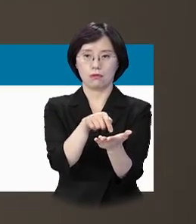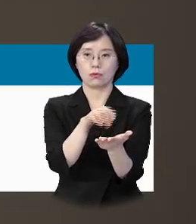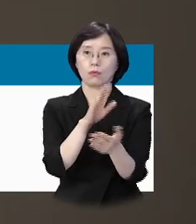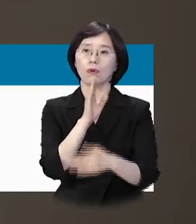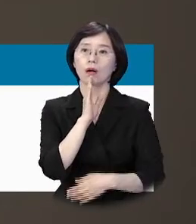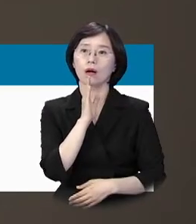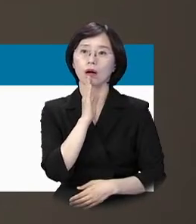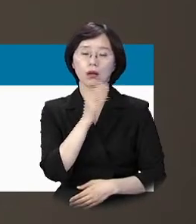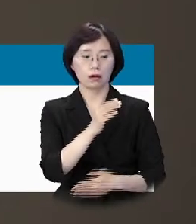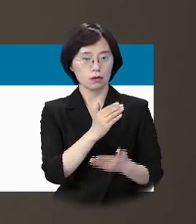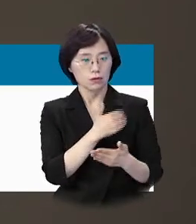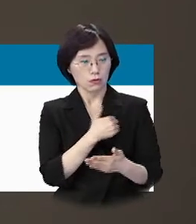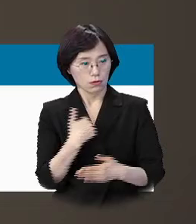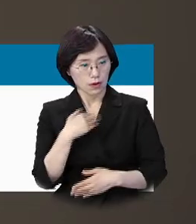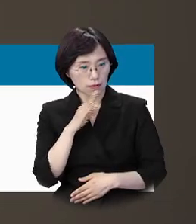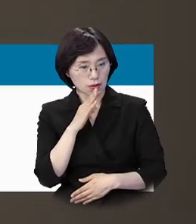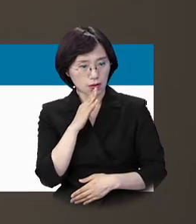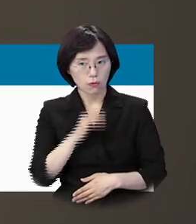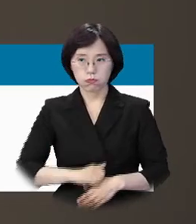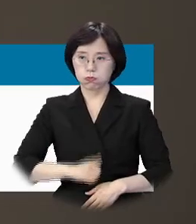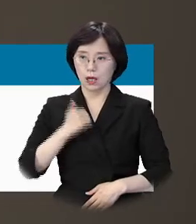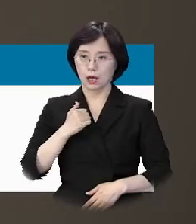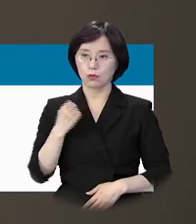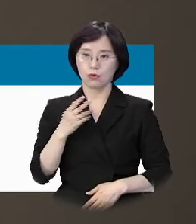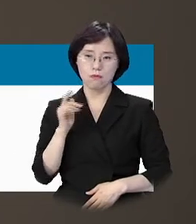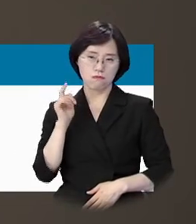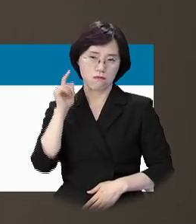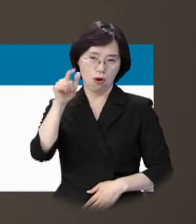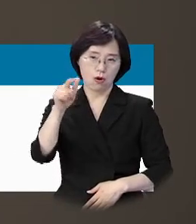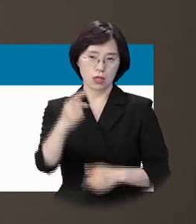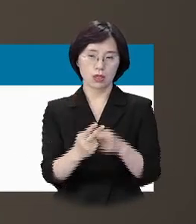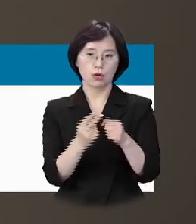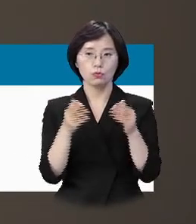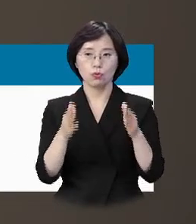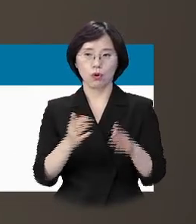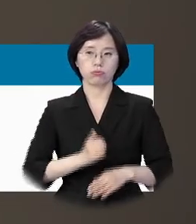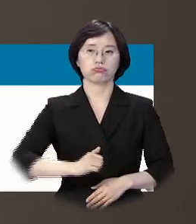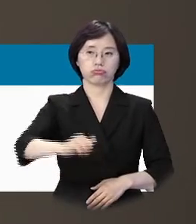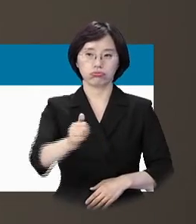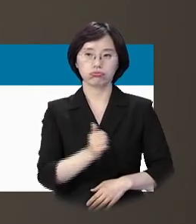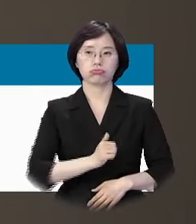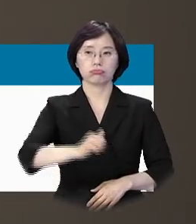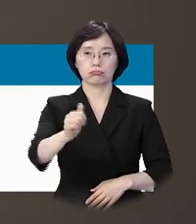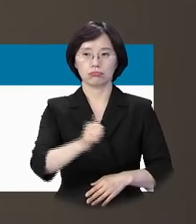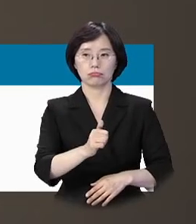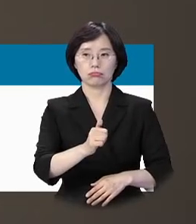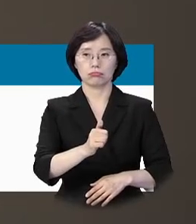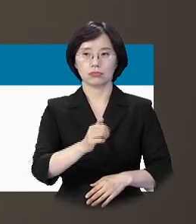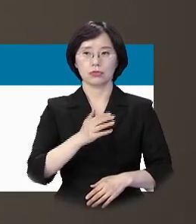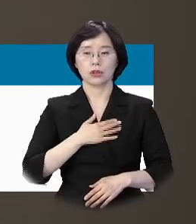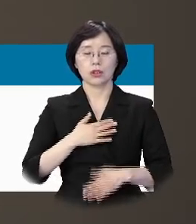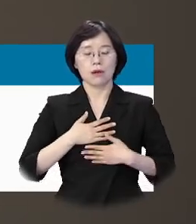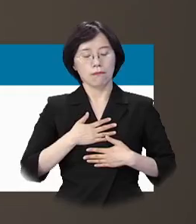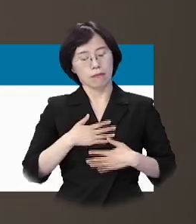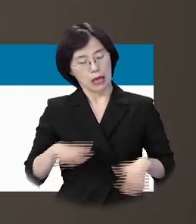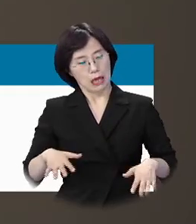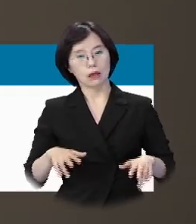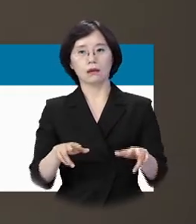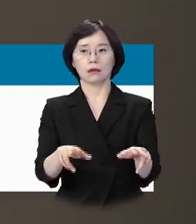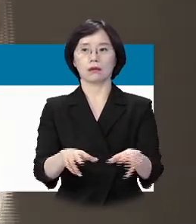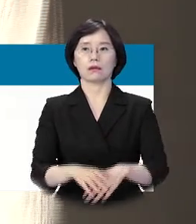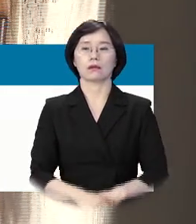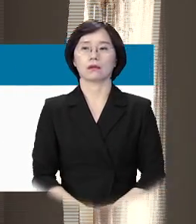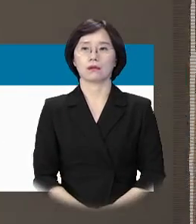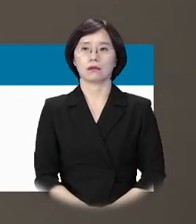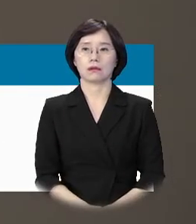과연 정당한 것인지 상당히 분노를 하면서 장거리 2년 정도 출퇴근으로도 저는 지쳐 허덕거릴 것